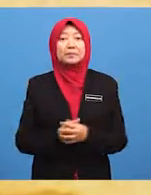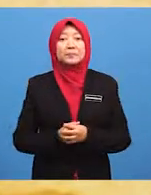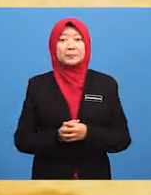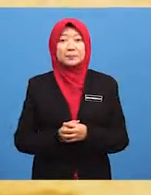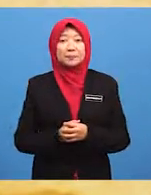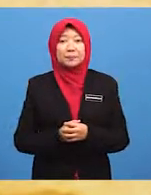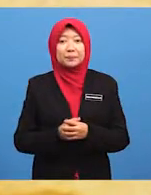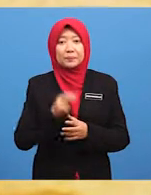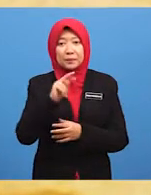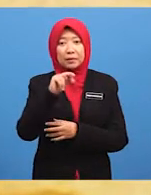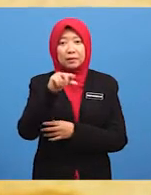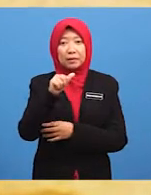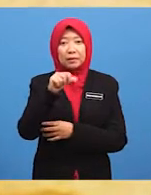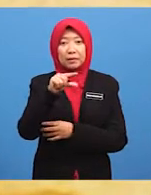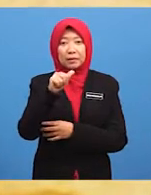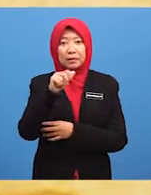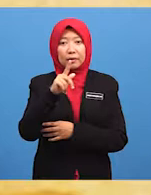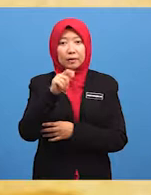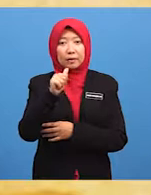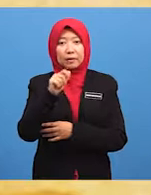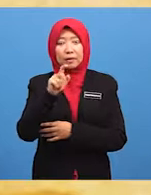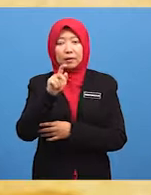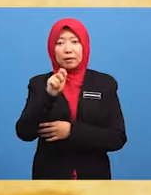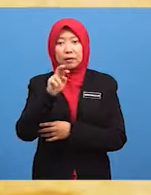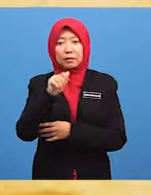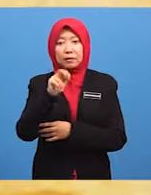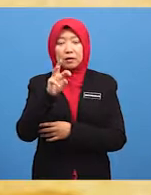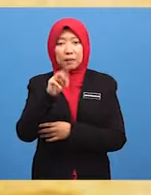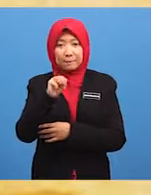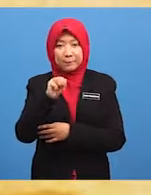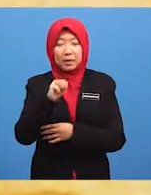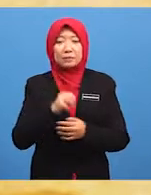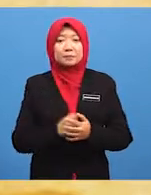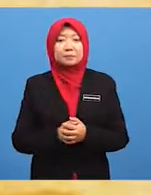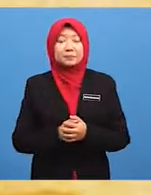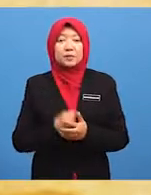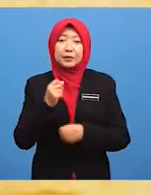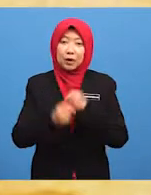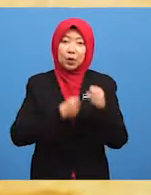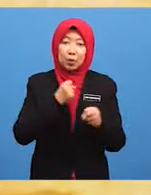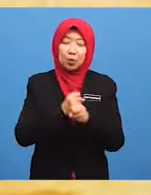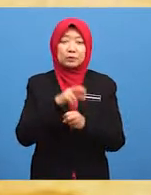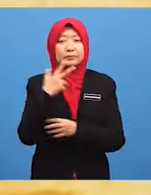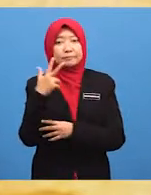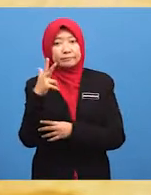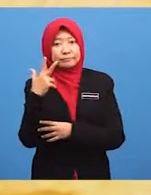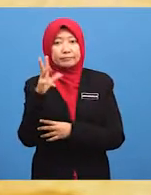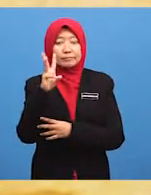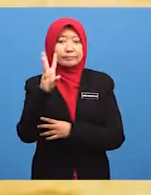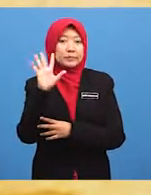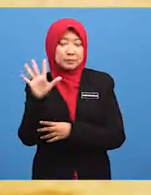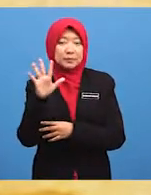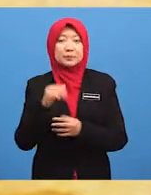ialah Nagara Kertagama yang dikarang oleh Prapangka pada tahun